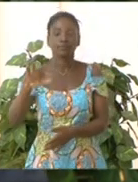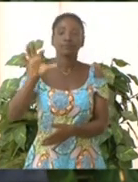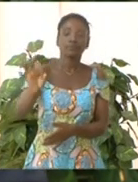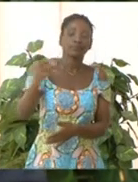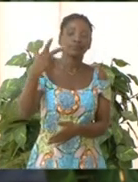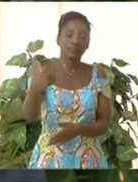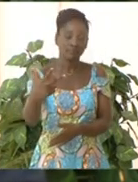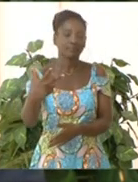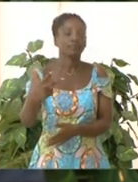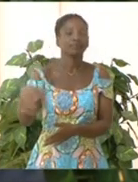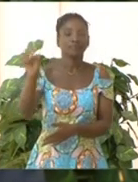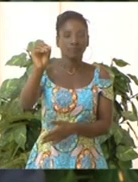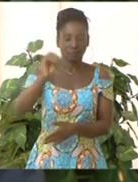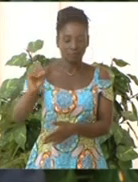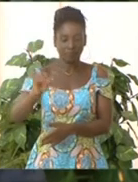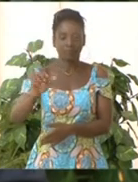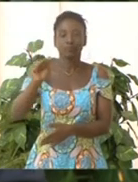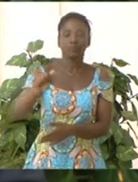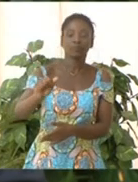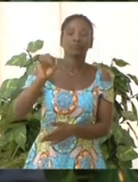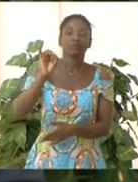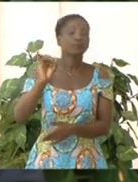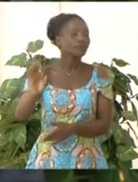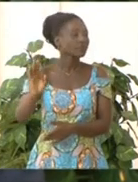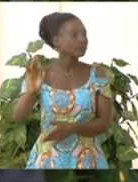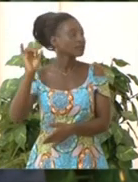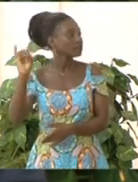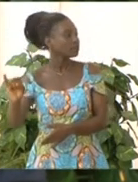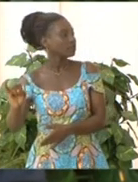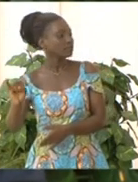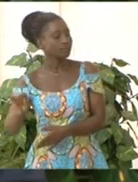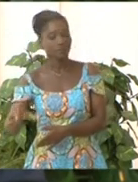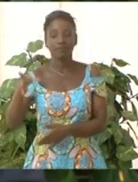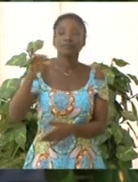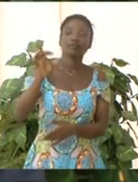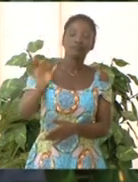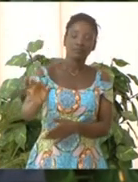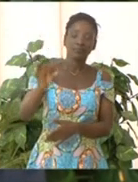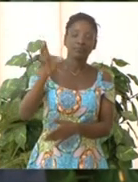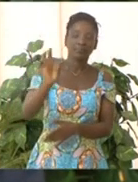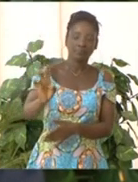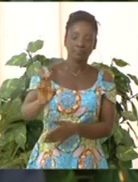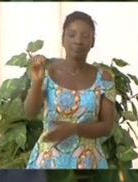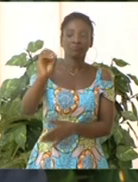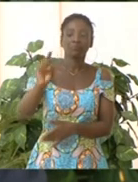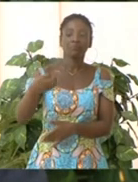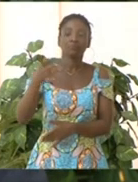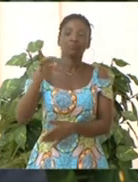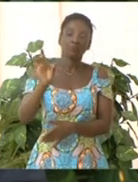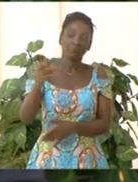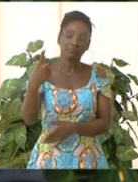affi n'guessan pascal 97 soit 0,82 %